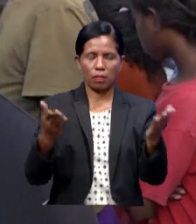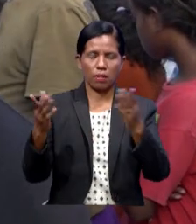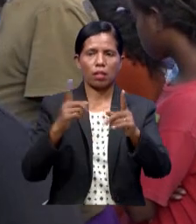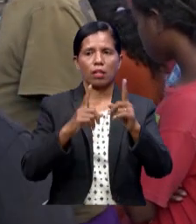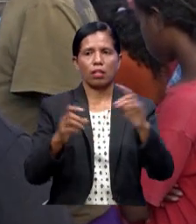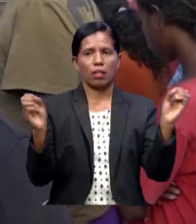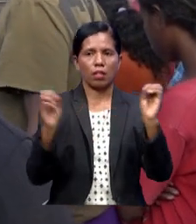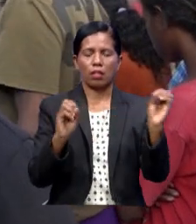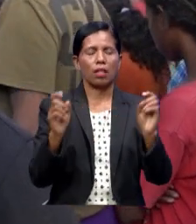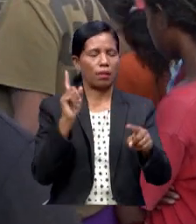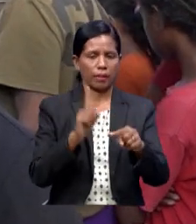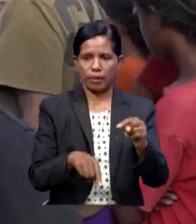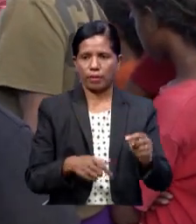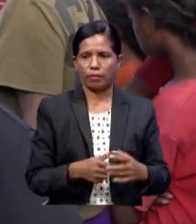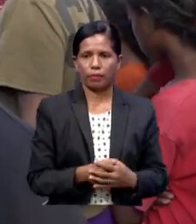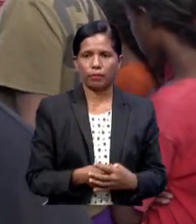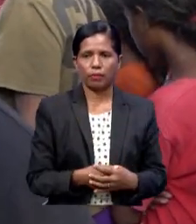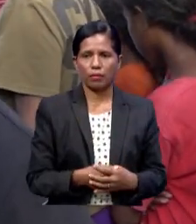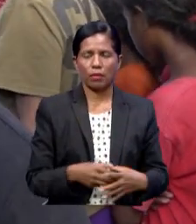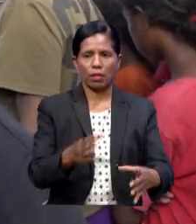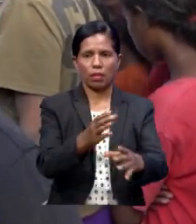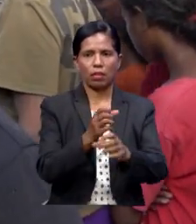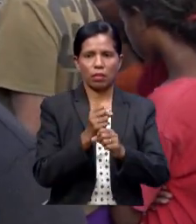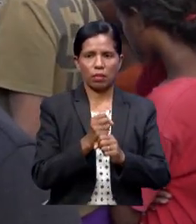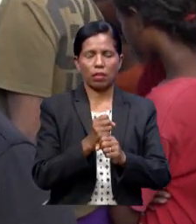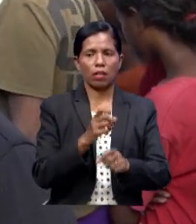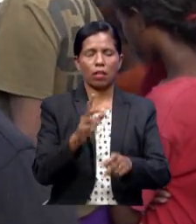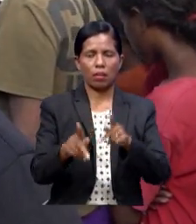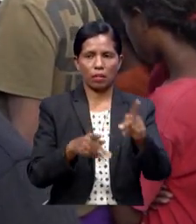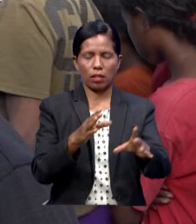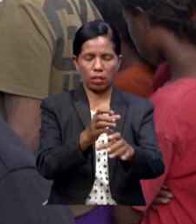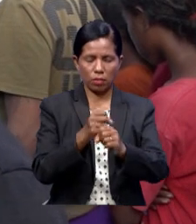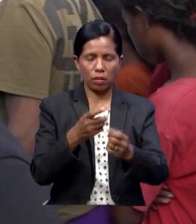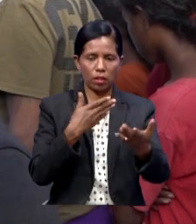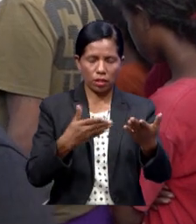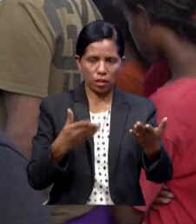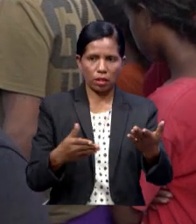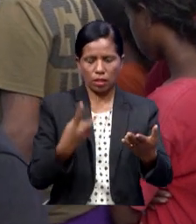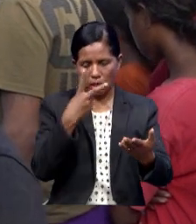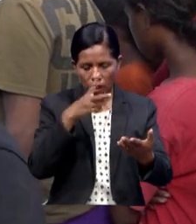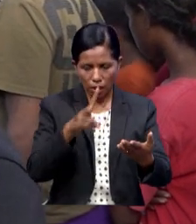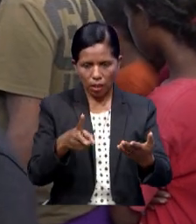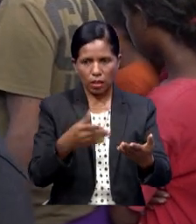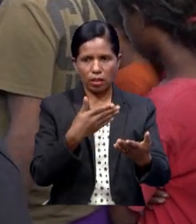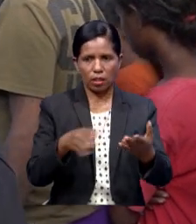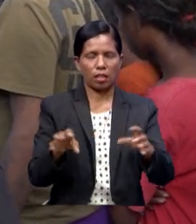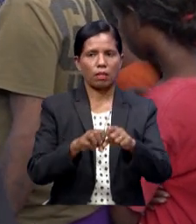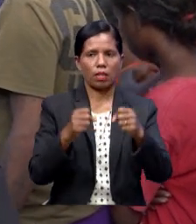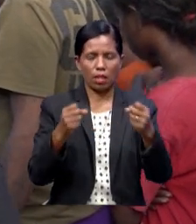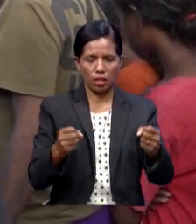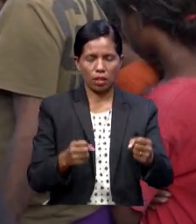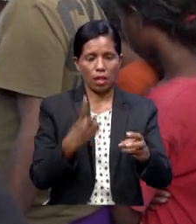ne la ne la vele. Simu comunidade sira con los simu kare. Hare geran sa sa ne be que at hare